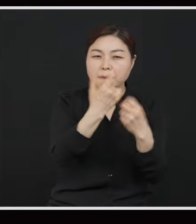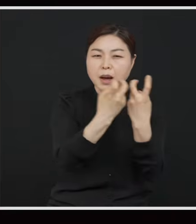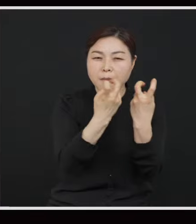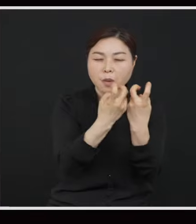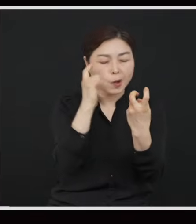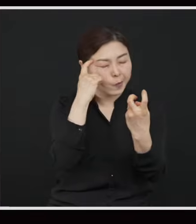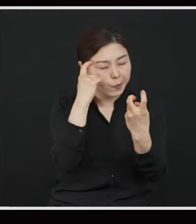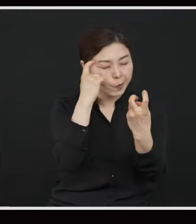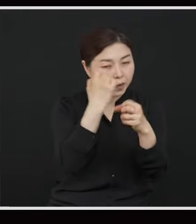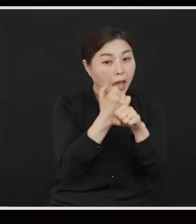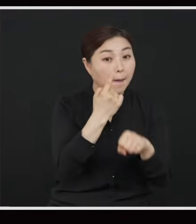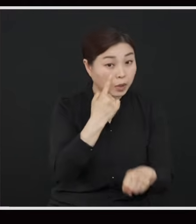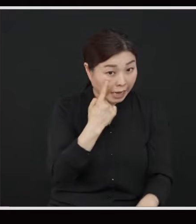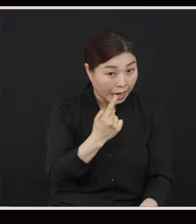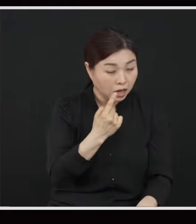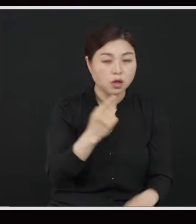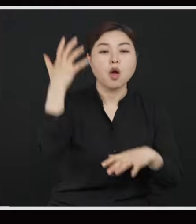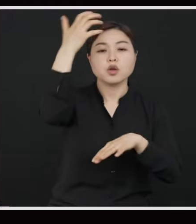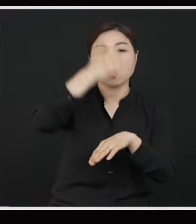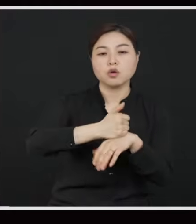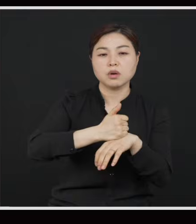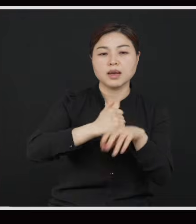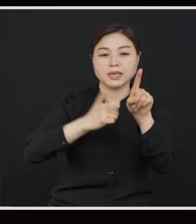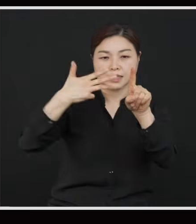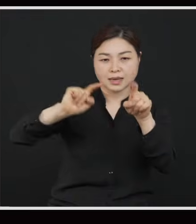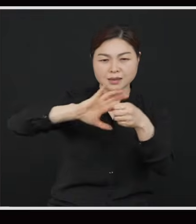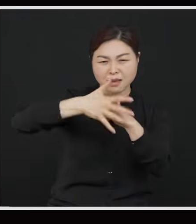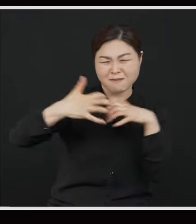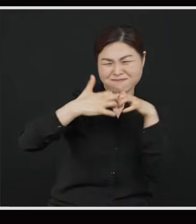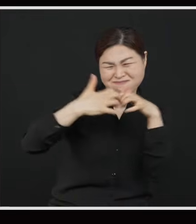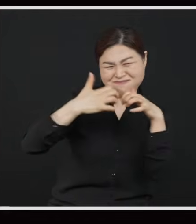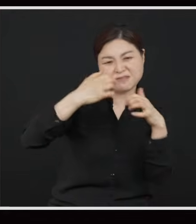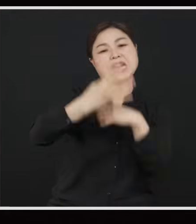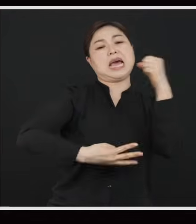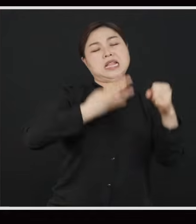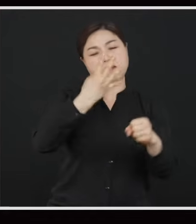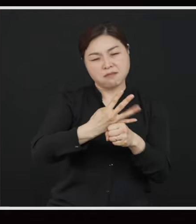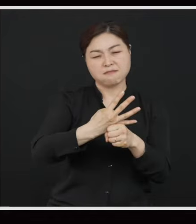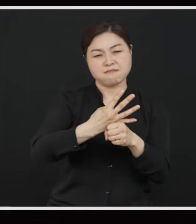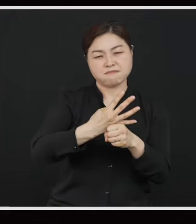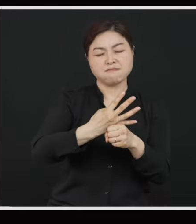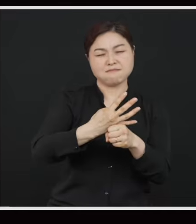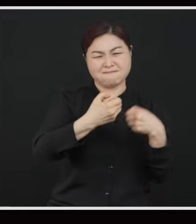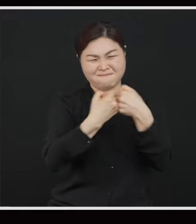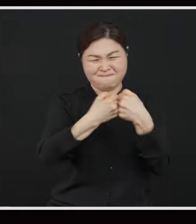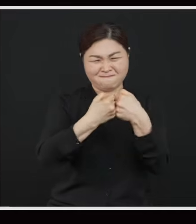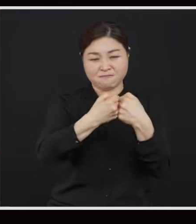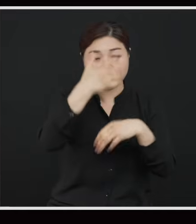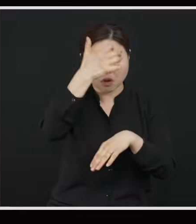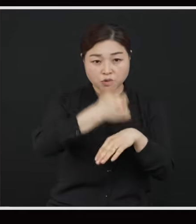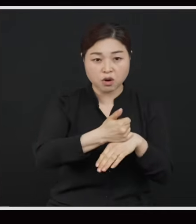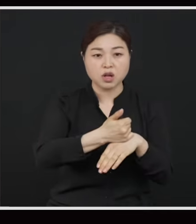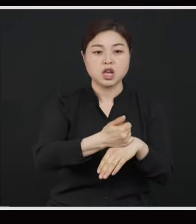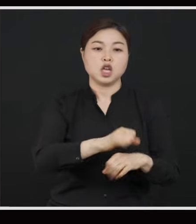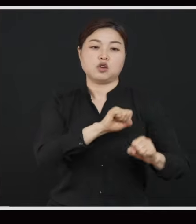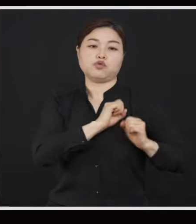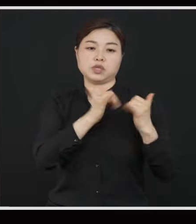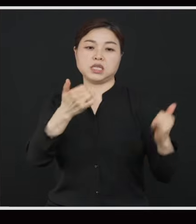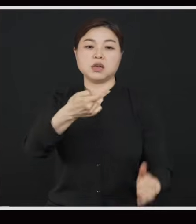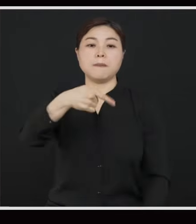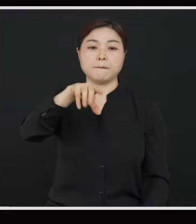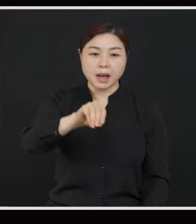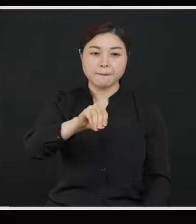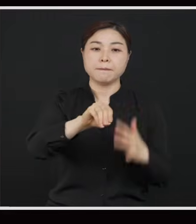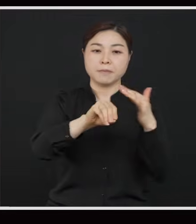그래서 독일이 4년을 버팁니다. 1차 세계대전 때. 그래서 군인 1,000만 명, 민간인